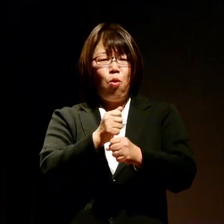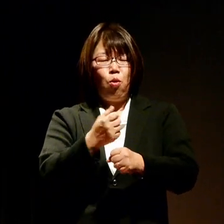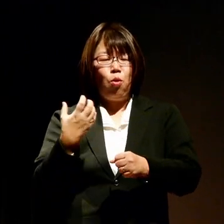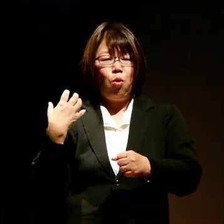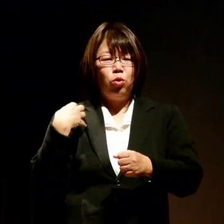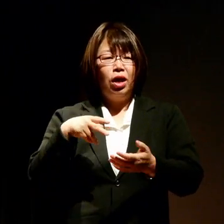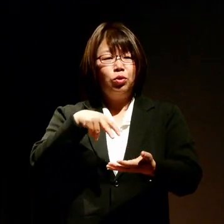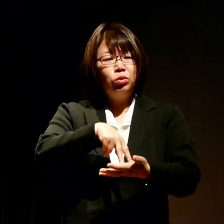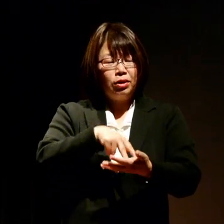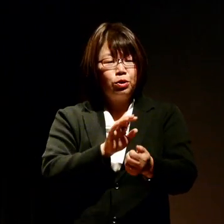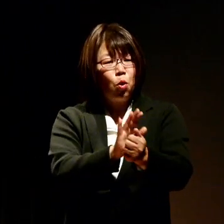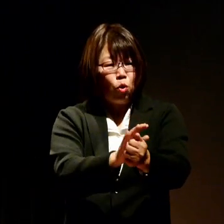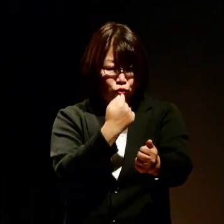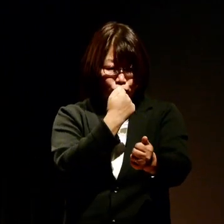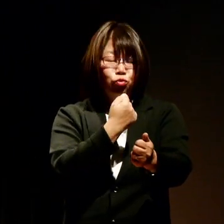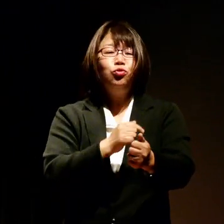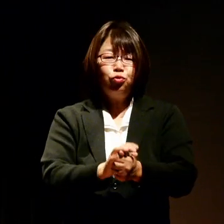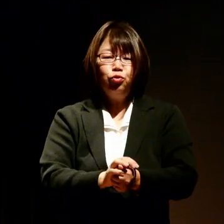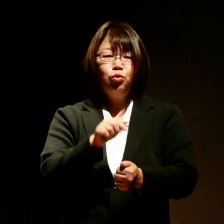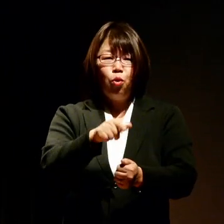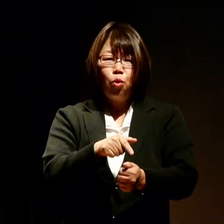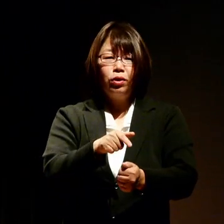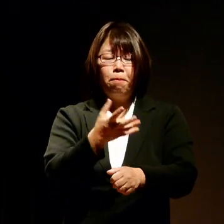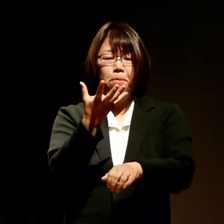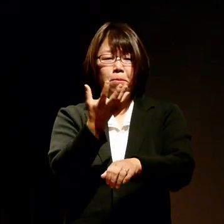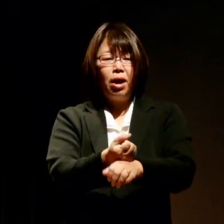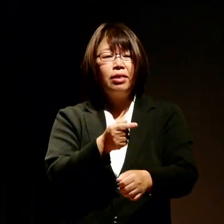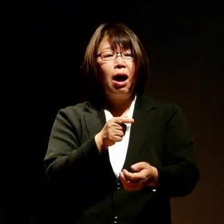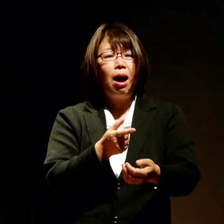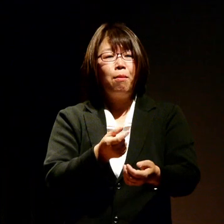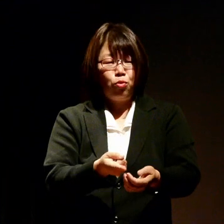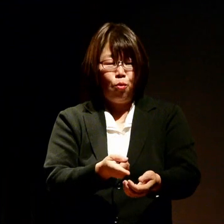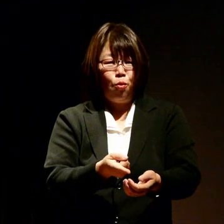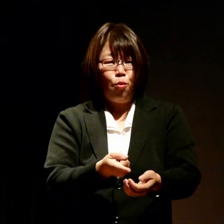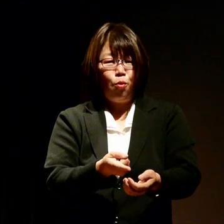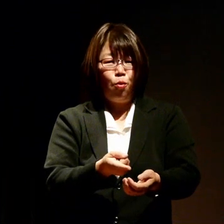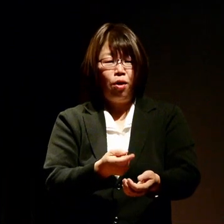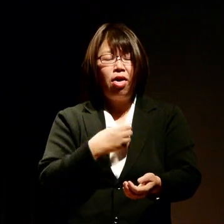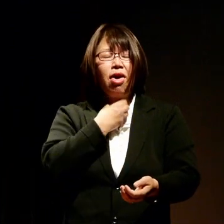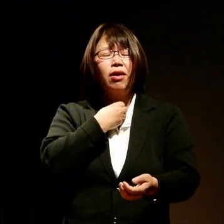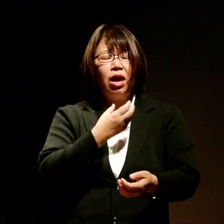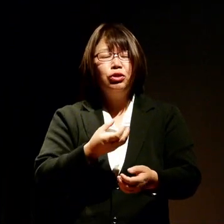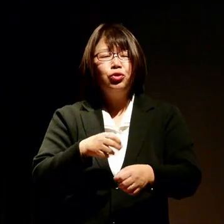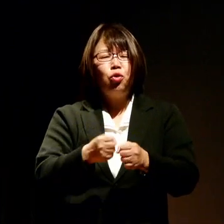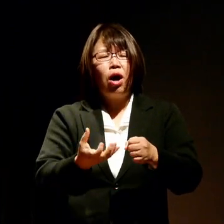力をし、ここで得たその嚥下障害を持